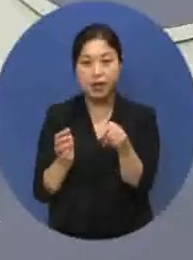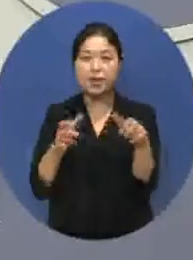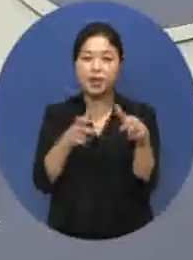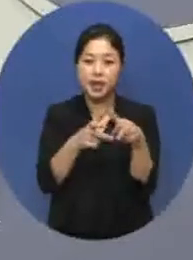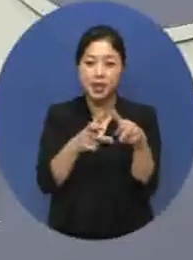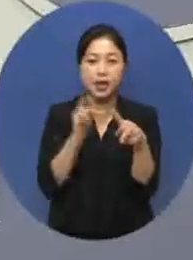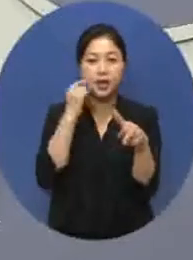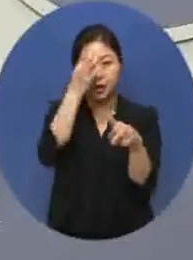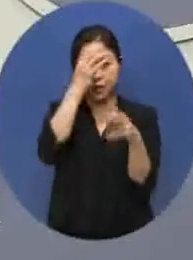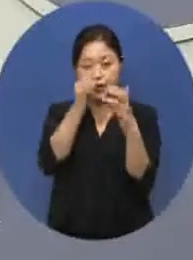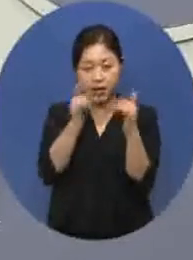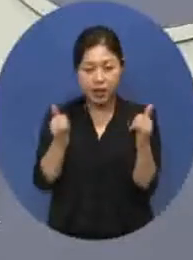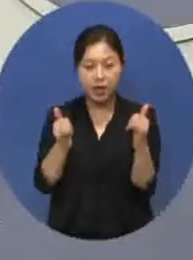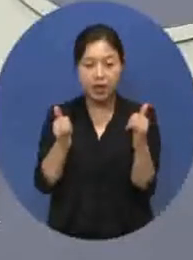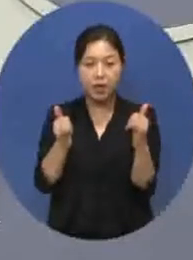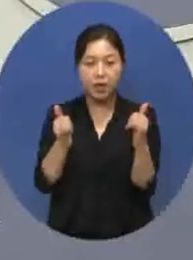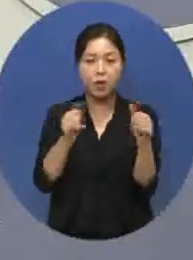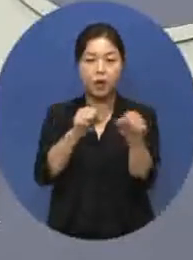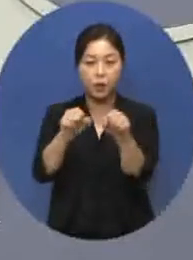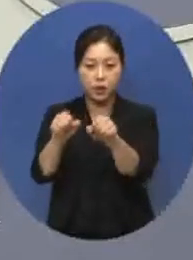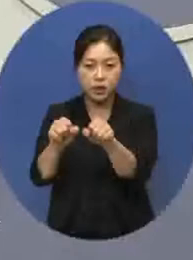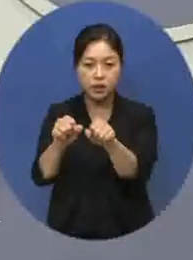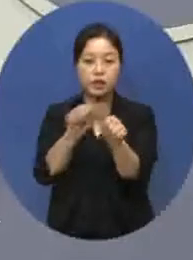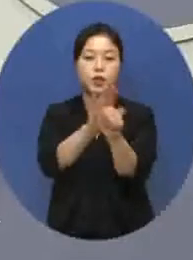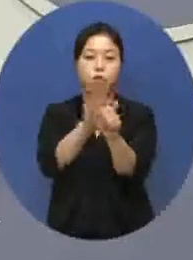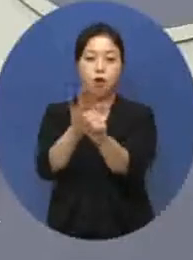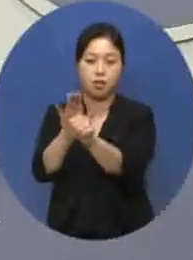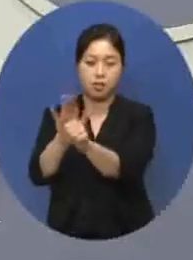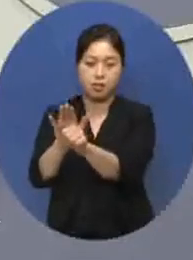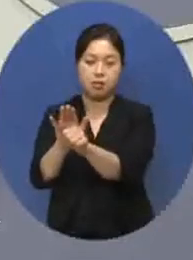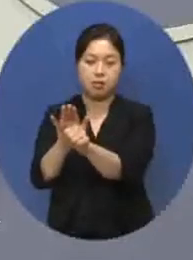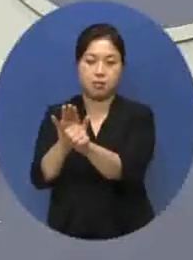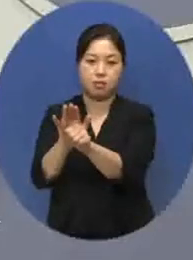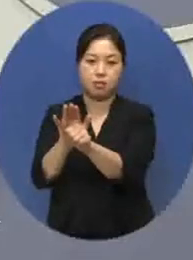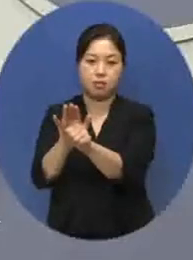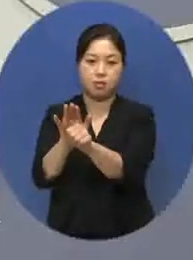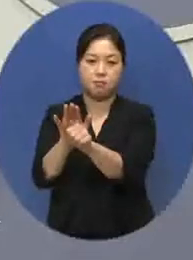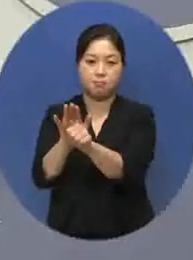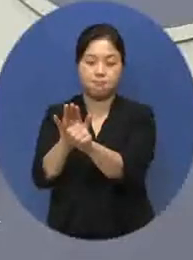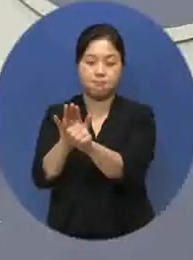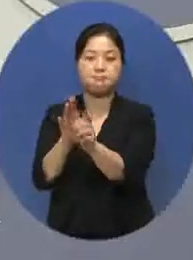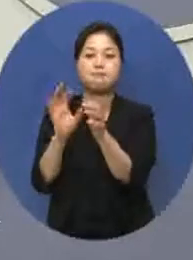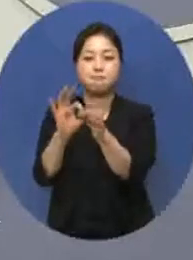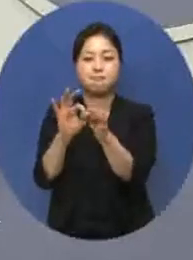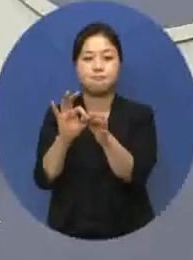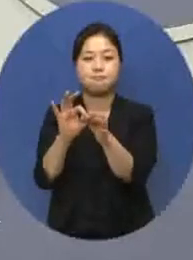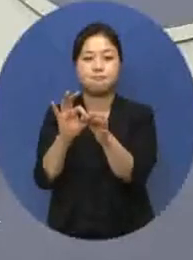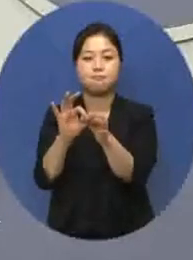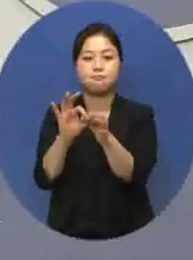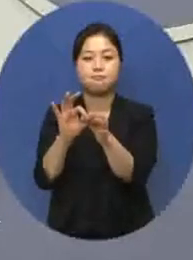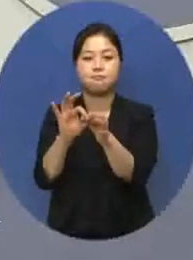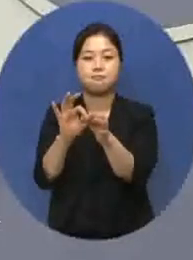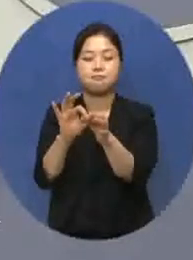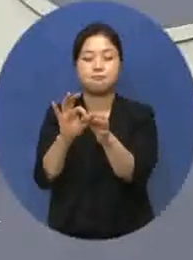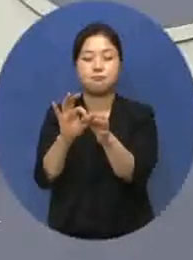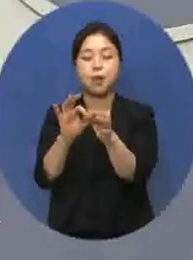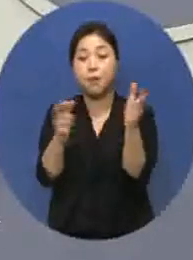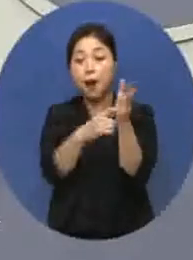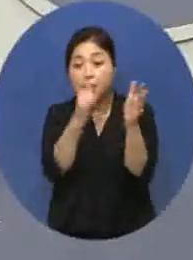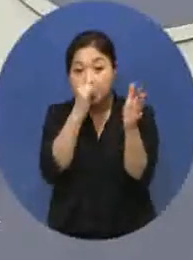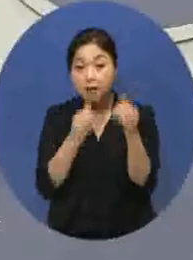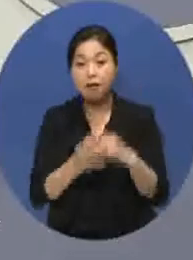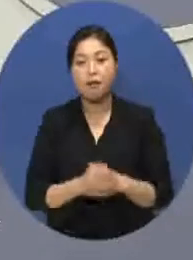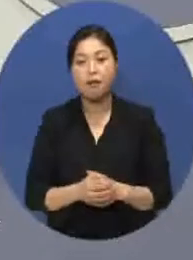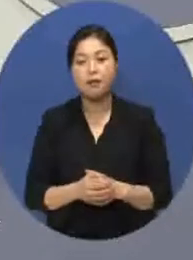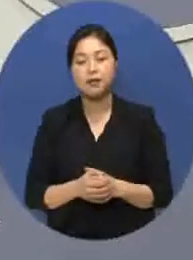예술인의 그 활동을 지원하도록 그렇게 돼가지고 그래가지고 여러 가지